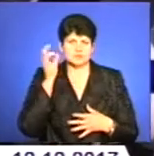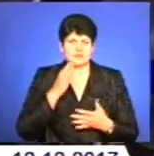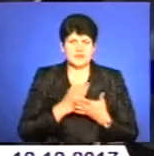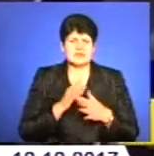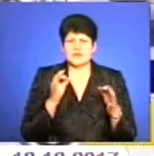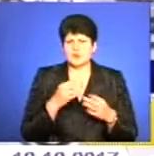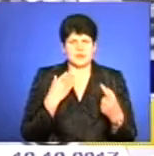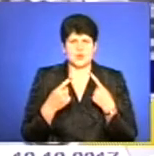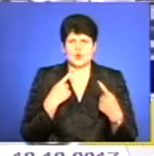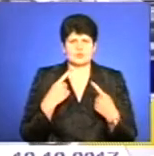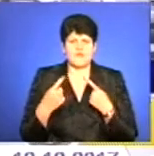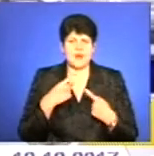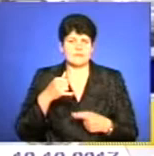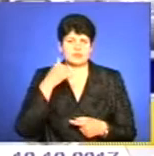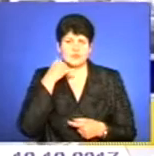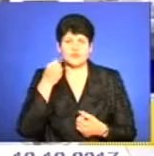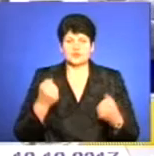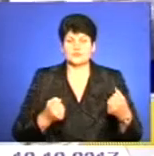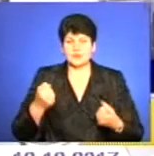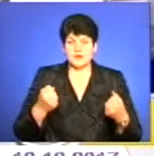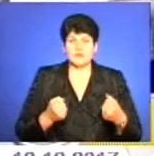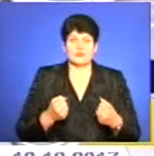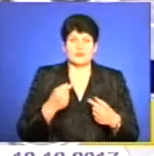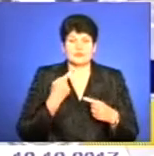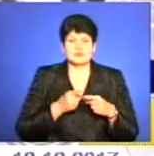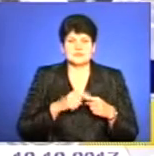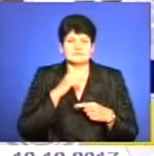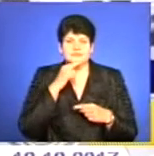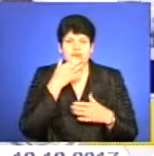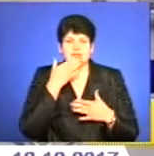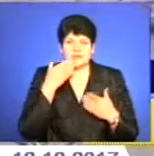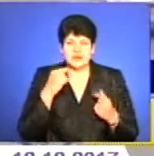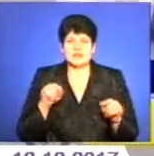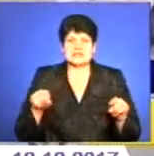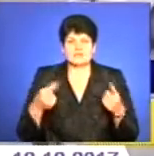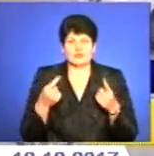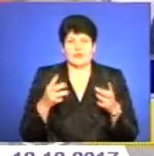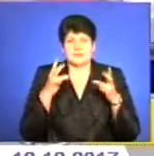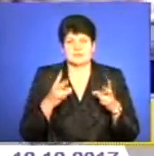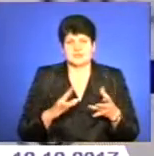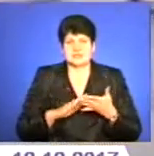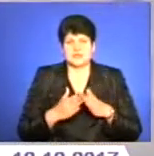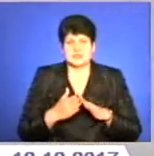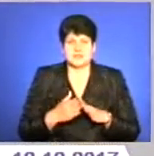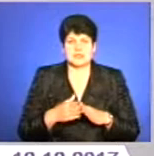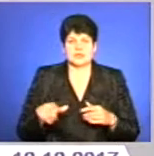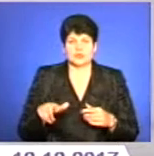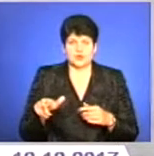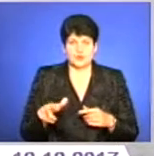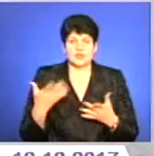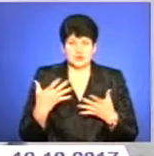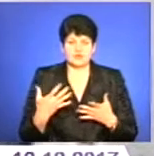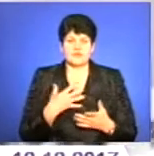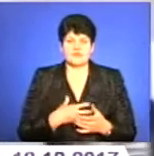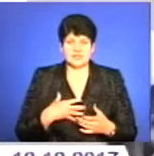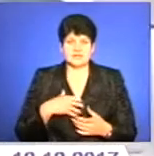розмовляє по телефону за кермом, бо переконаний. Це відволікає увагу шофера і створює небезпечні ситуації на дорогах. Якщо дзвінок справді важливий, зупиняє